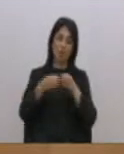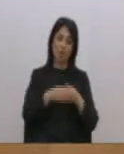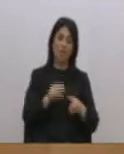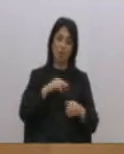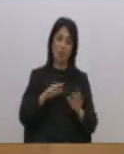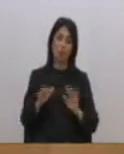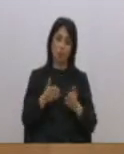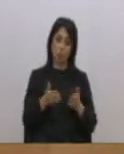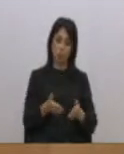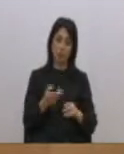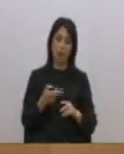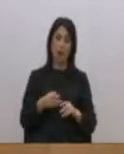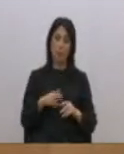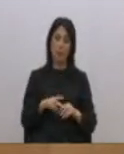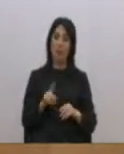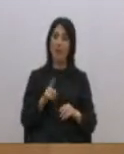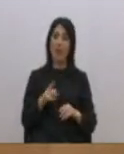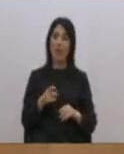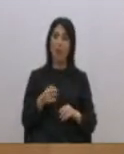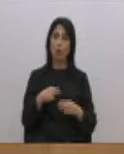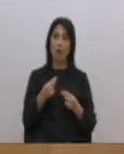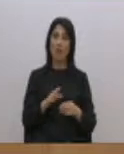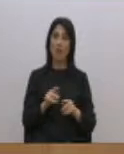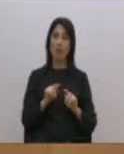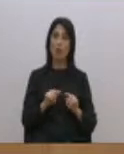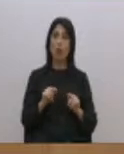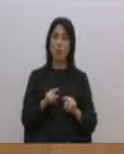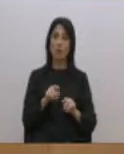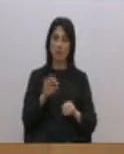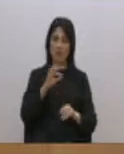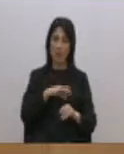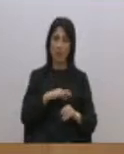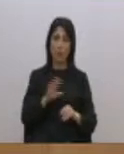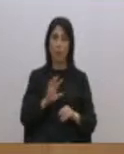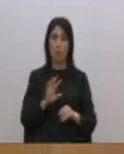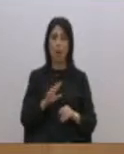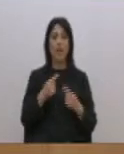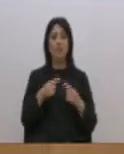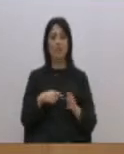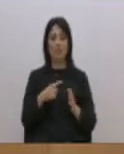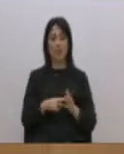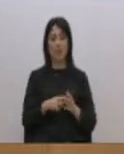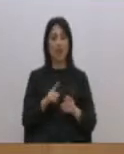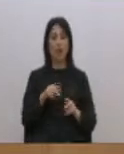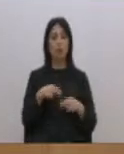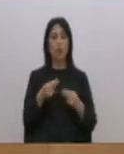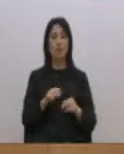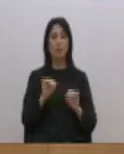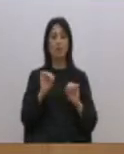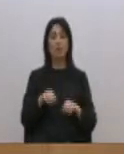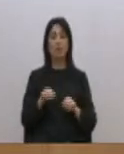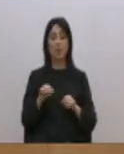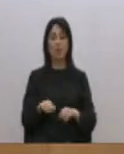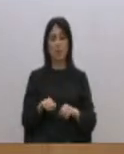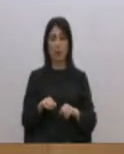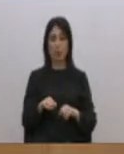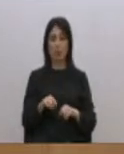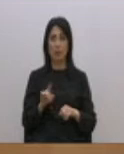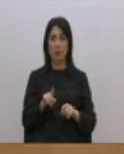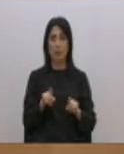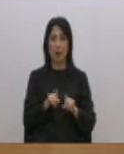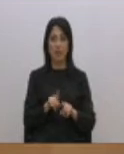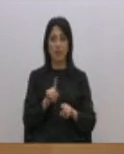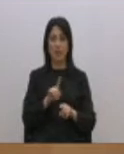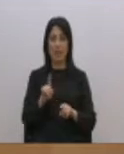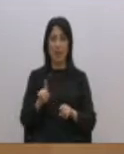o proces. Și am tom, ratu arvazilot, opoziția vas cam uic în epstoare, ai scos sakit heba gram, ratu arvazilot și să zle blubas, roase